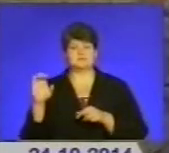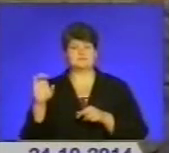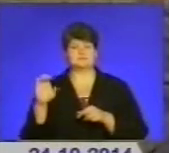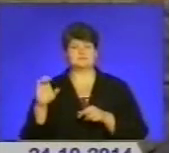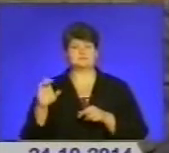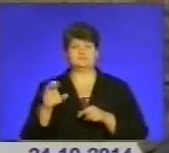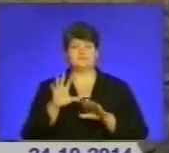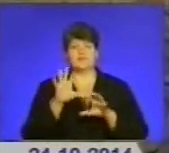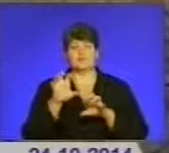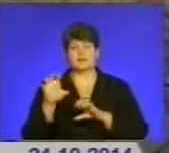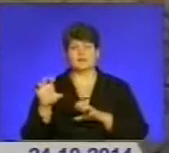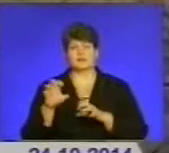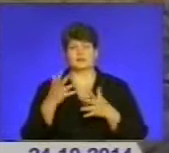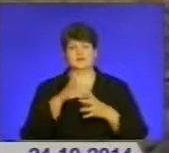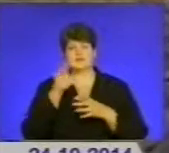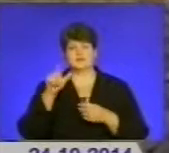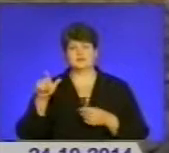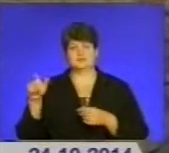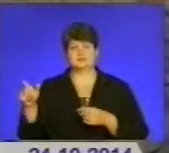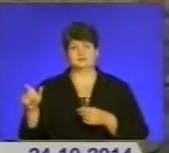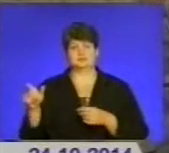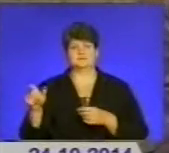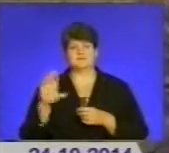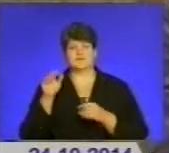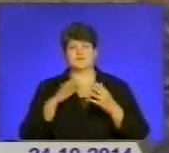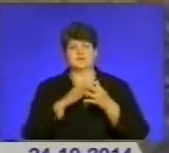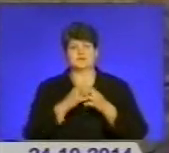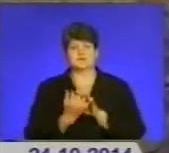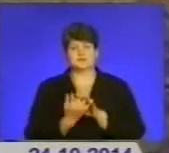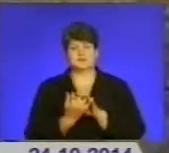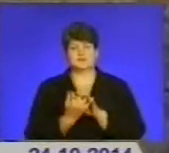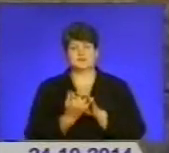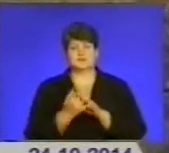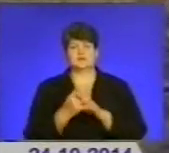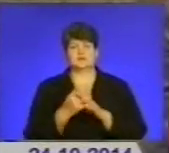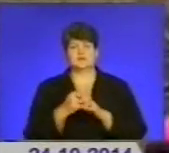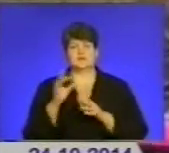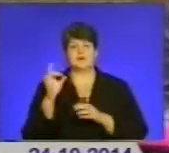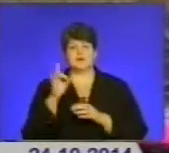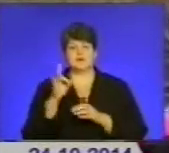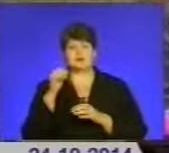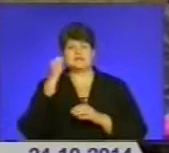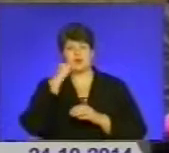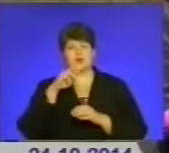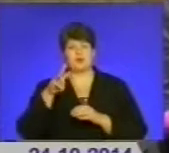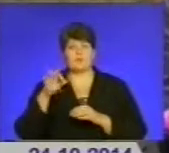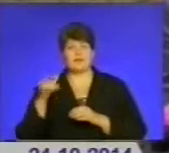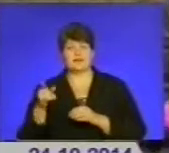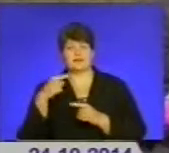кінологи, всі жителі всіх сіл, Романівки, Могильниці, Старої Могильниці, навколишніх